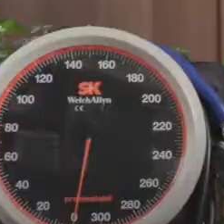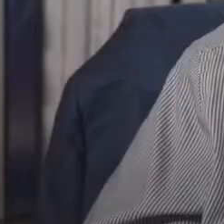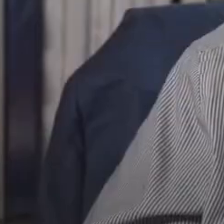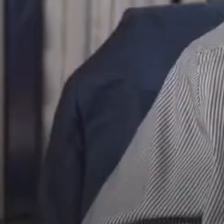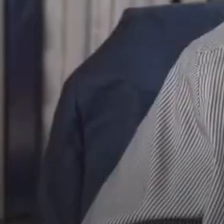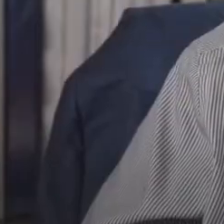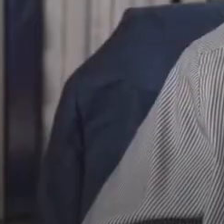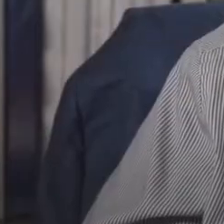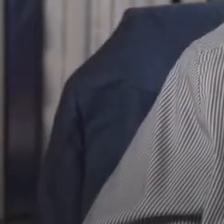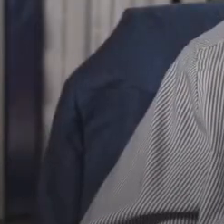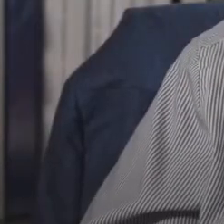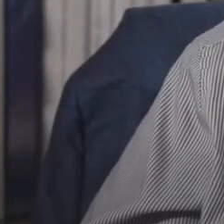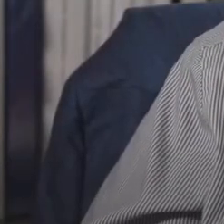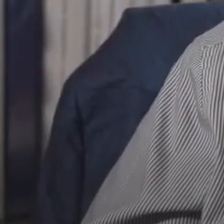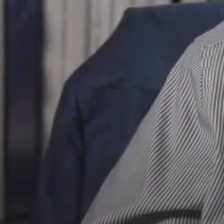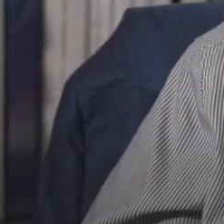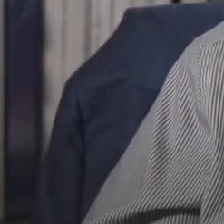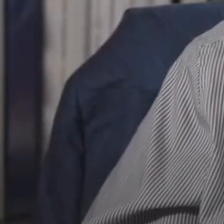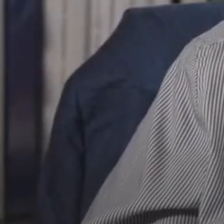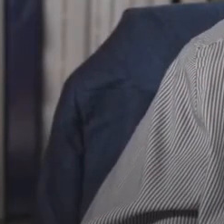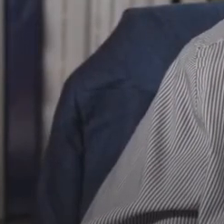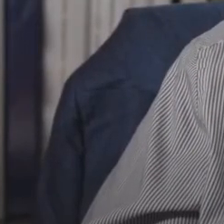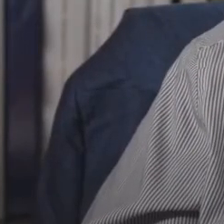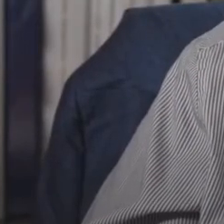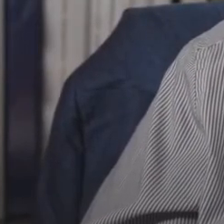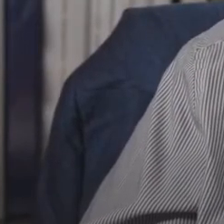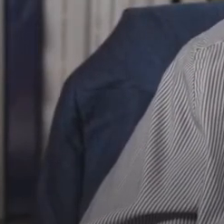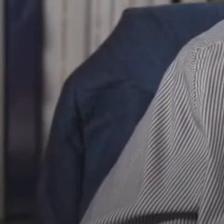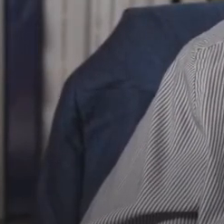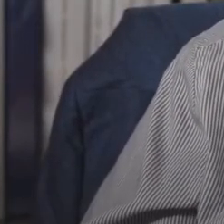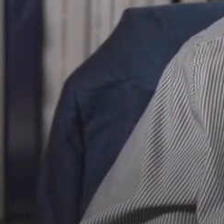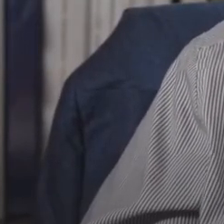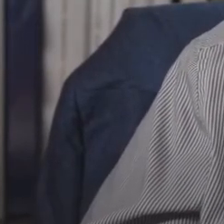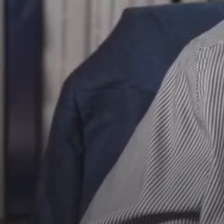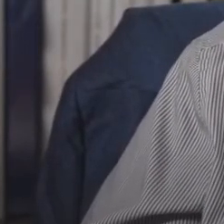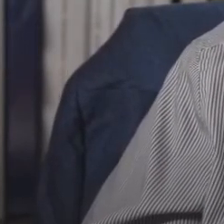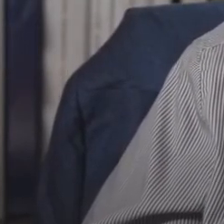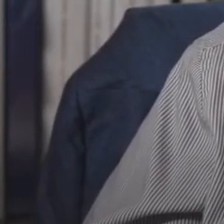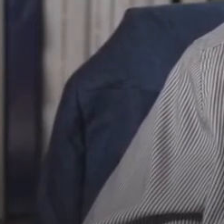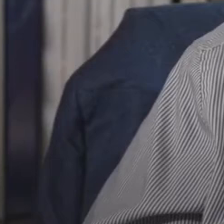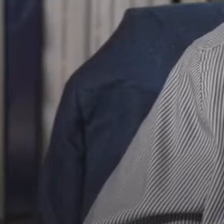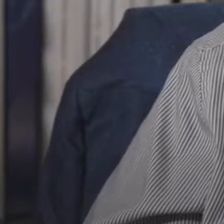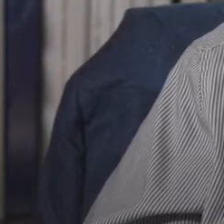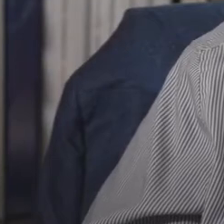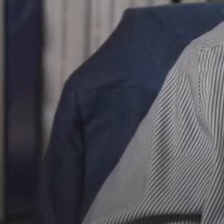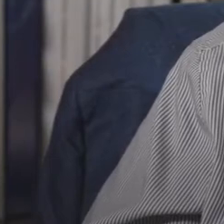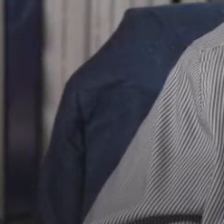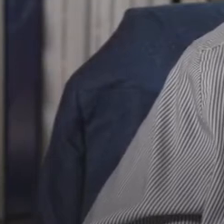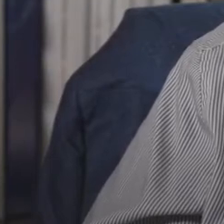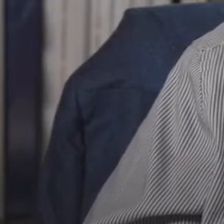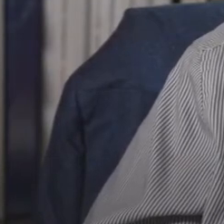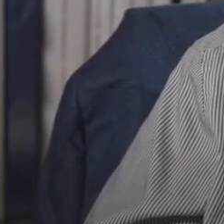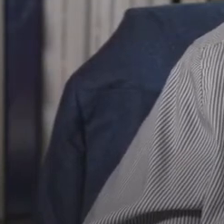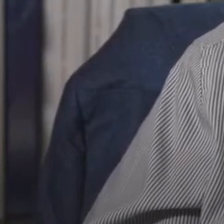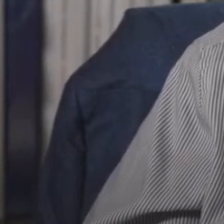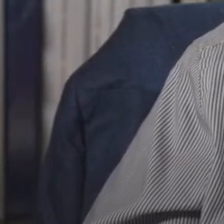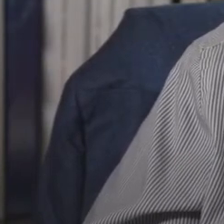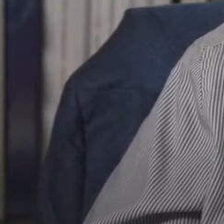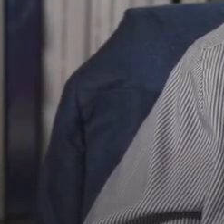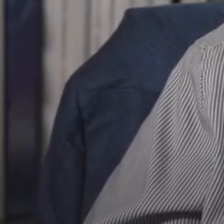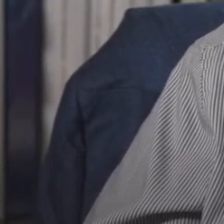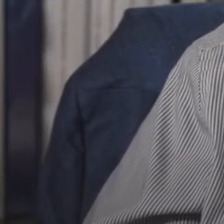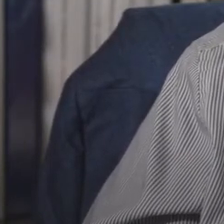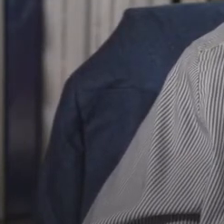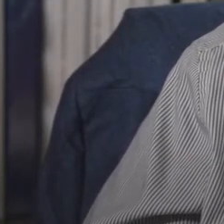abortuspilstopper geeft dat ook voldragen kan worden? Dat is inderdaad een behoorlijke verhoging van de kans.